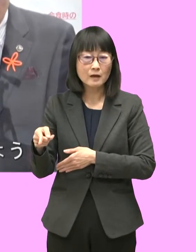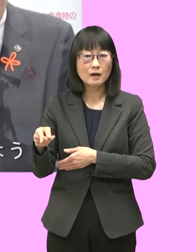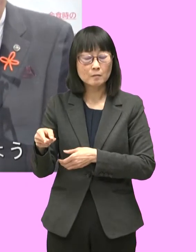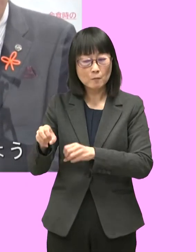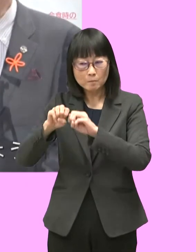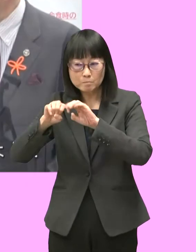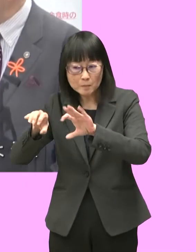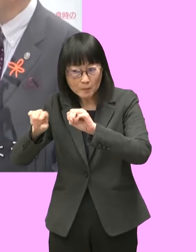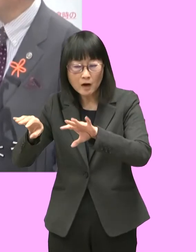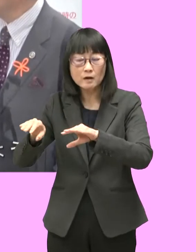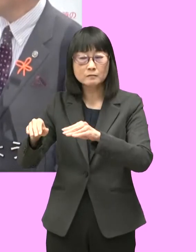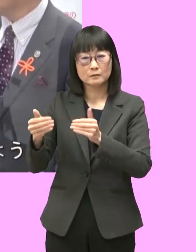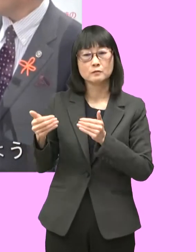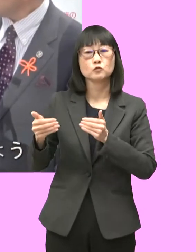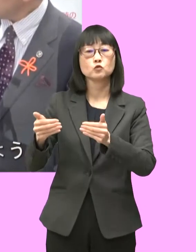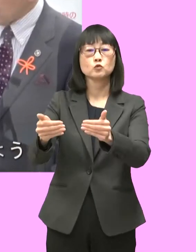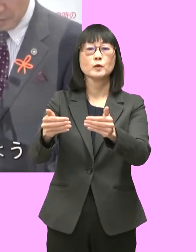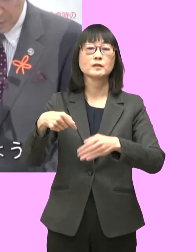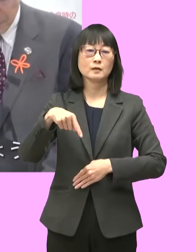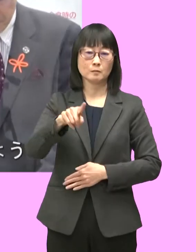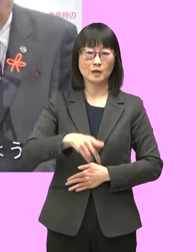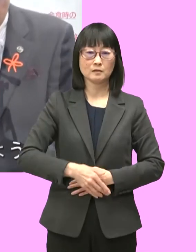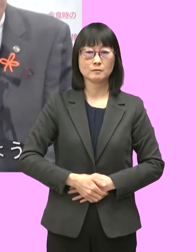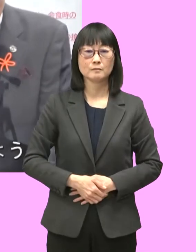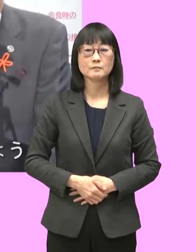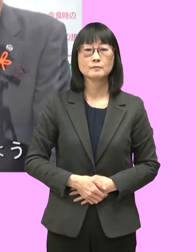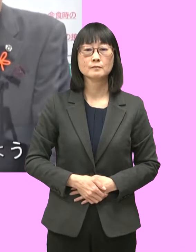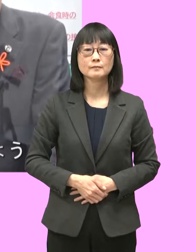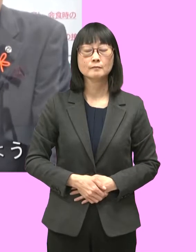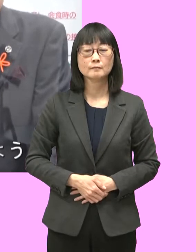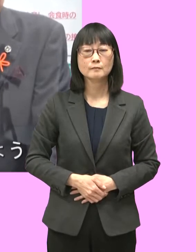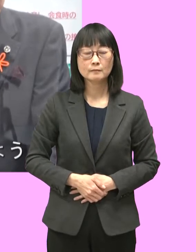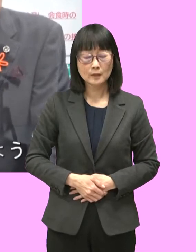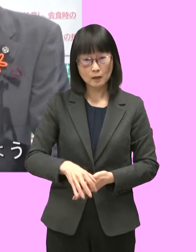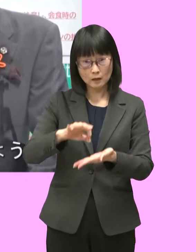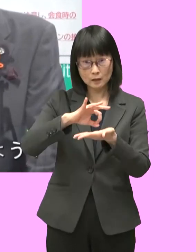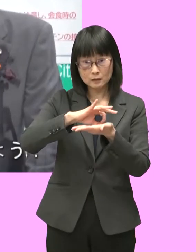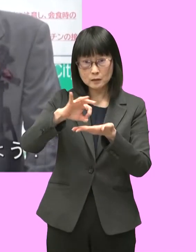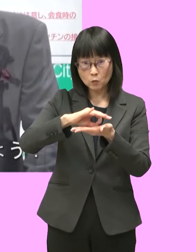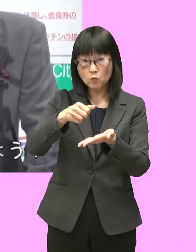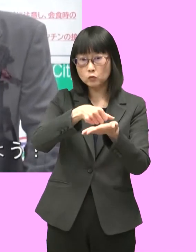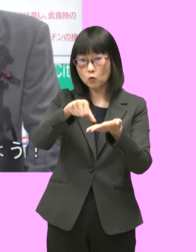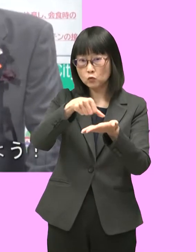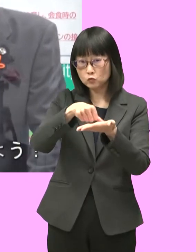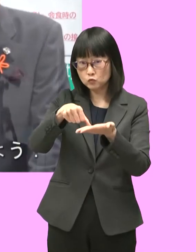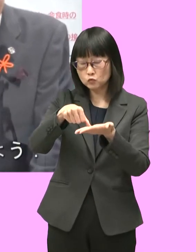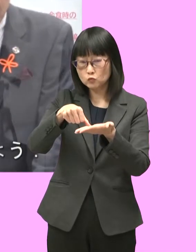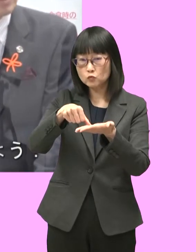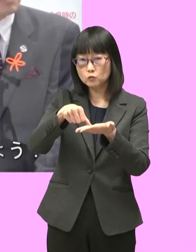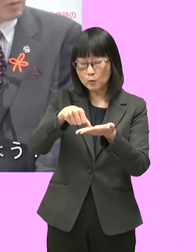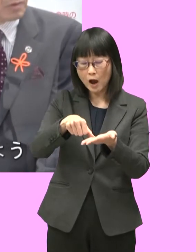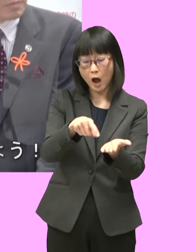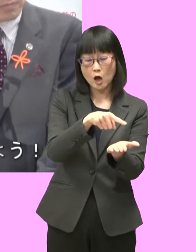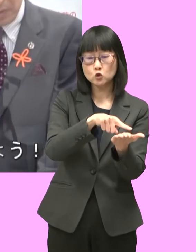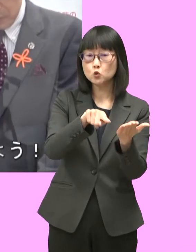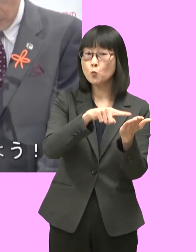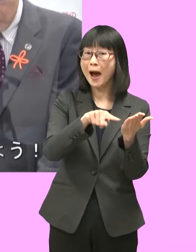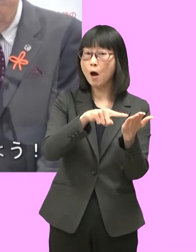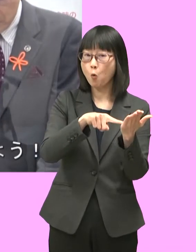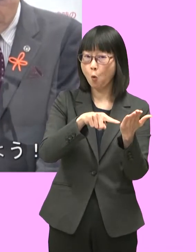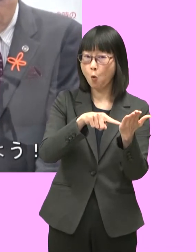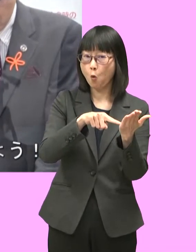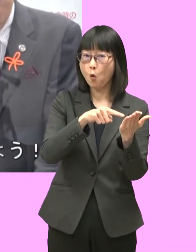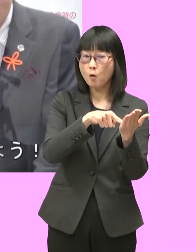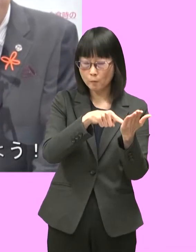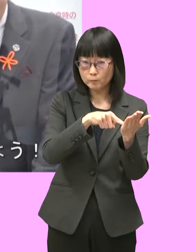たいというふうに思っております。で、利用登録自体はですね、スマホのほかにパソコン、それ